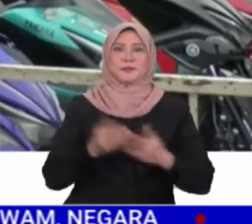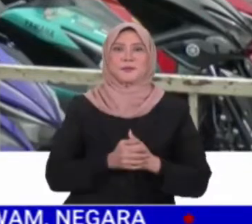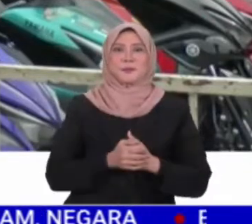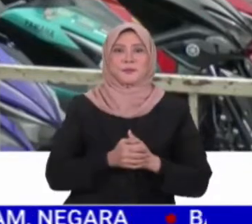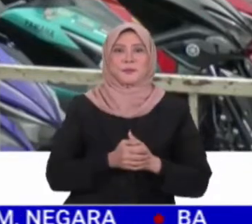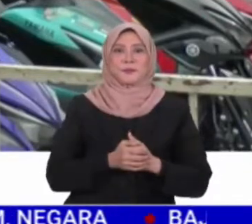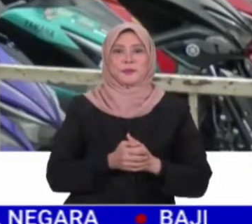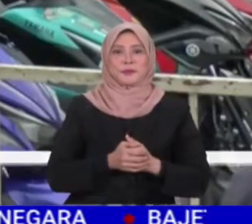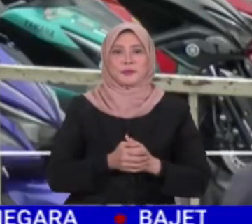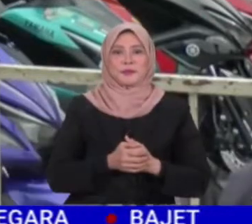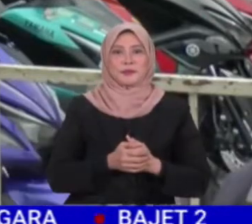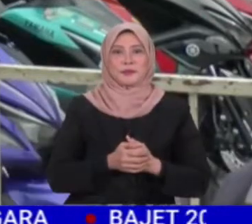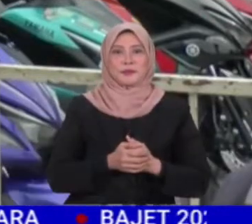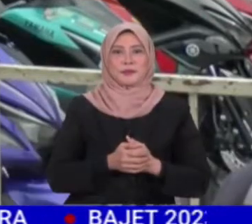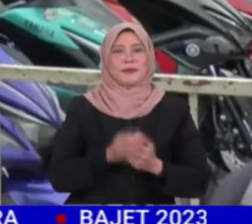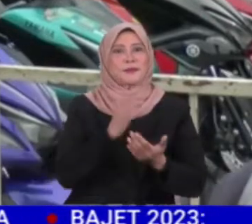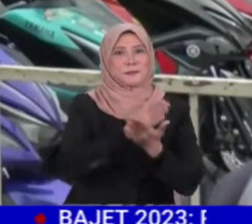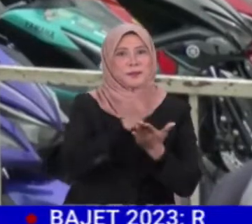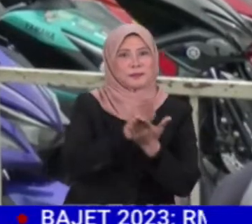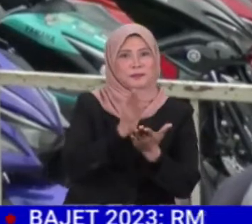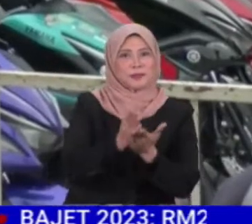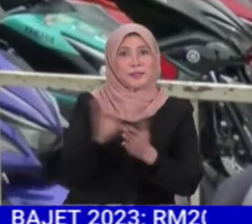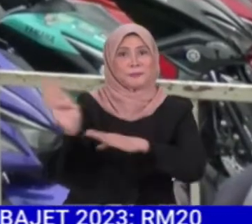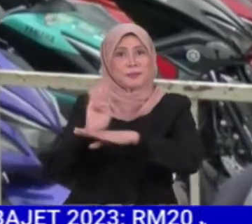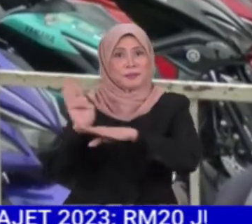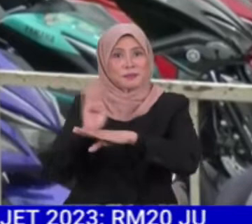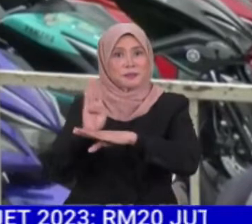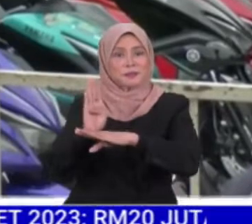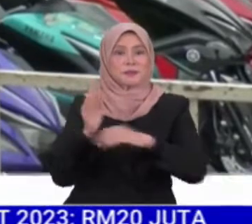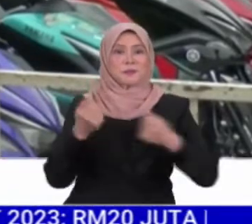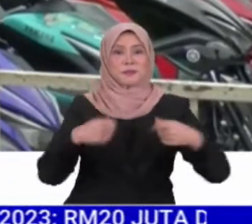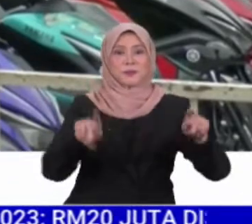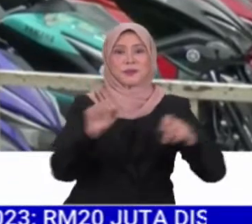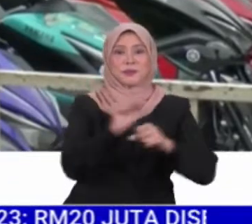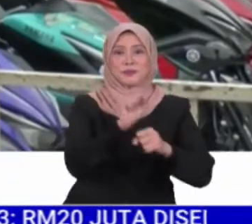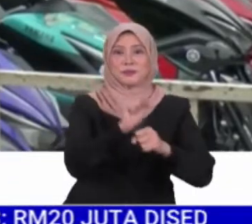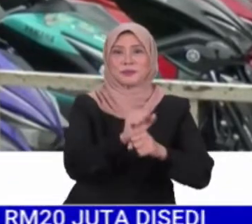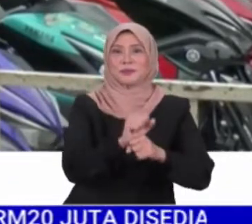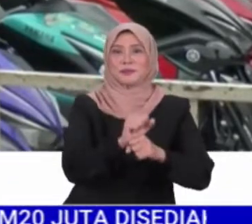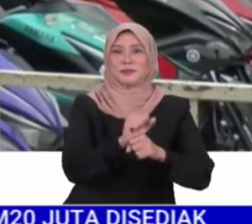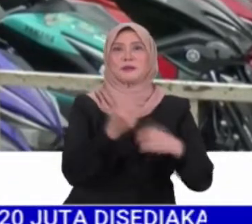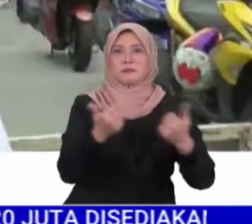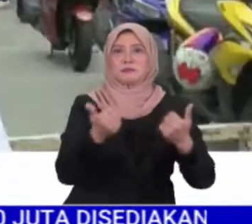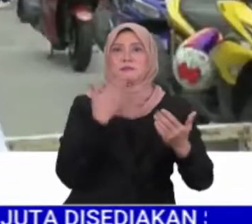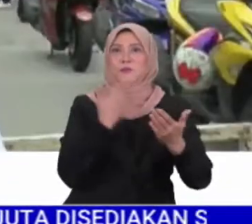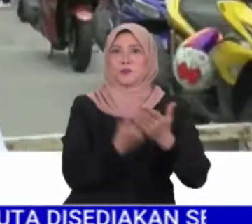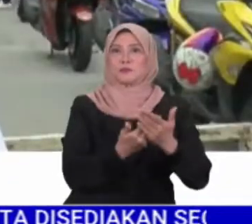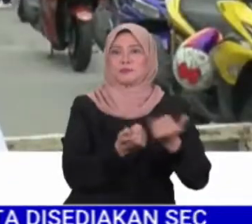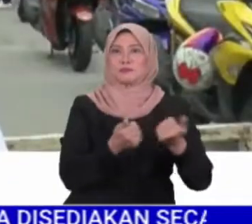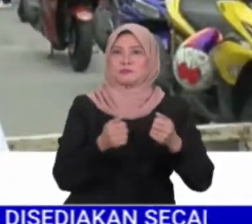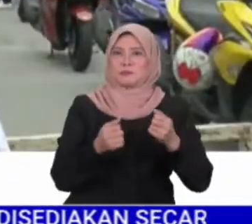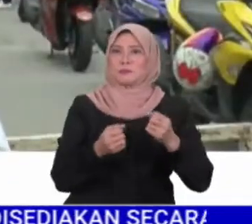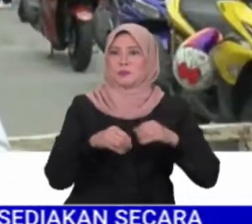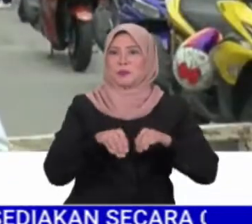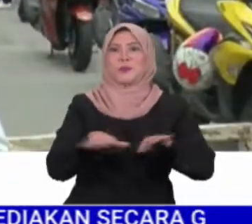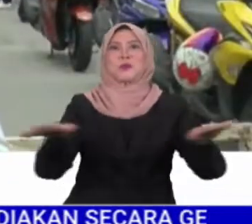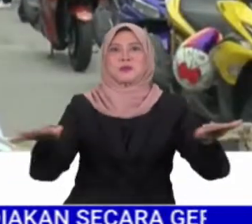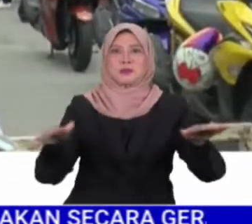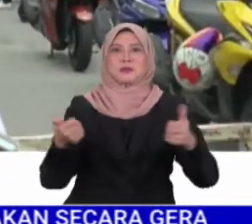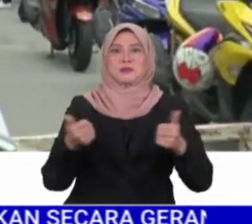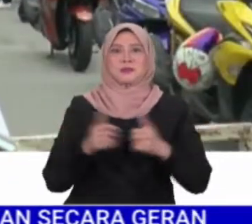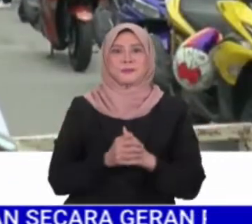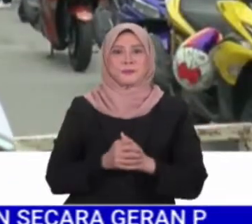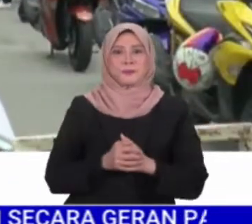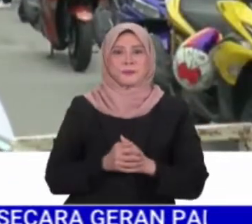adanya bajet-bajet perniagaan ini, jadi peluang pekerjaan bagi belia itu makin meluas. Saya percaya ini salah satu inisiatif yang